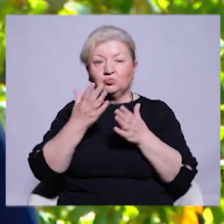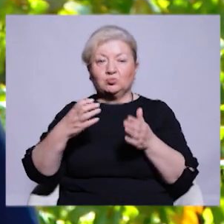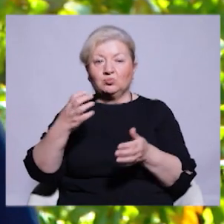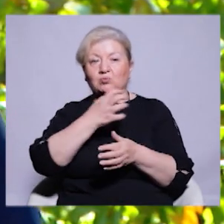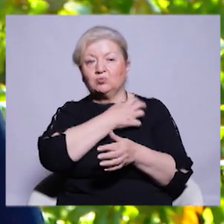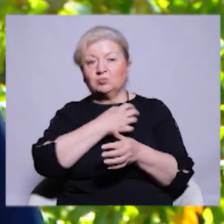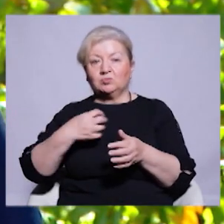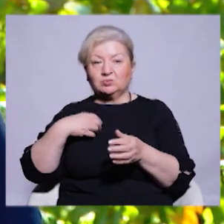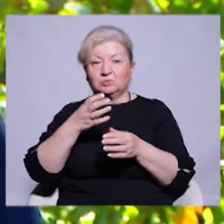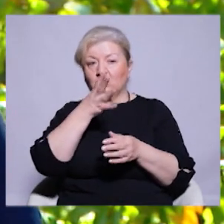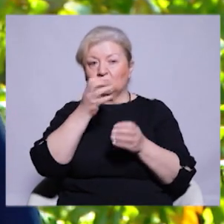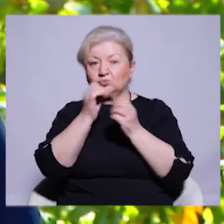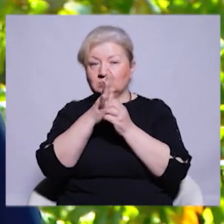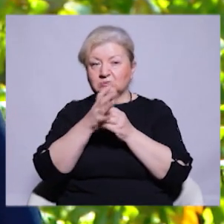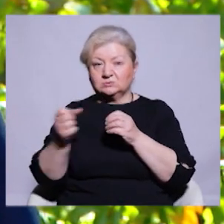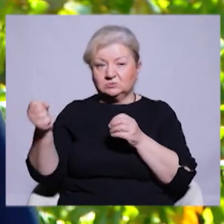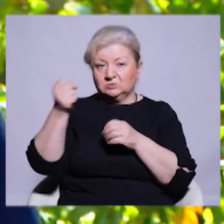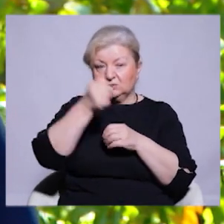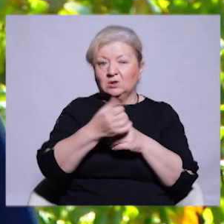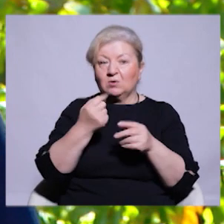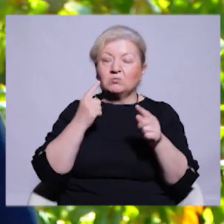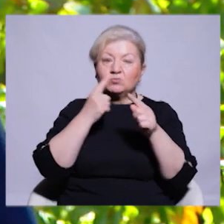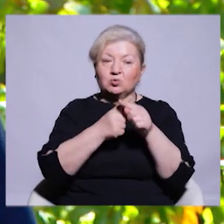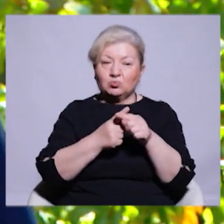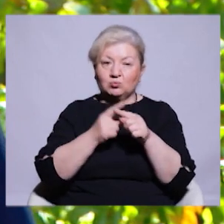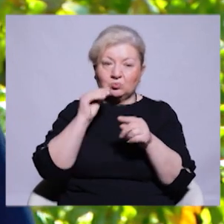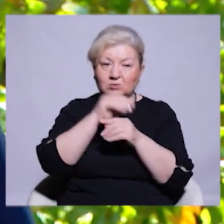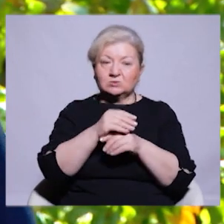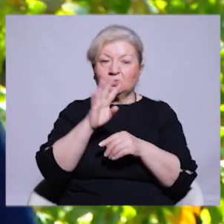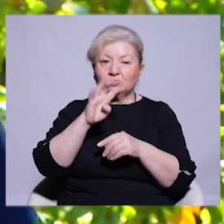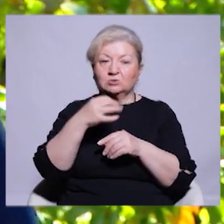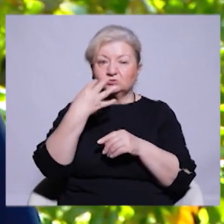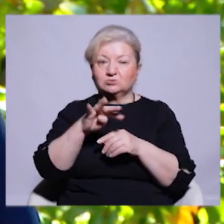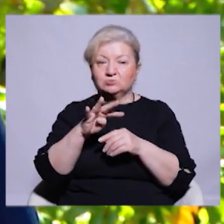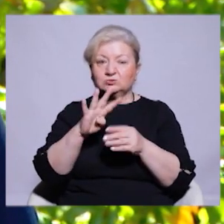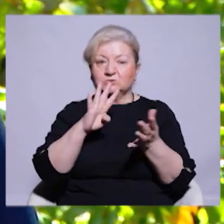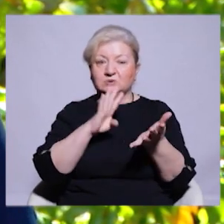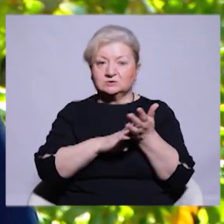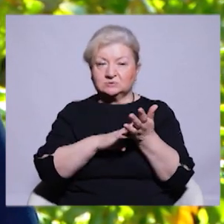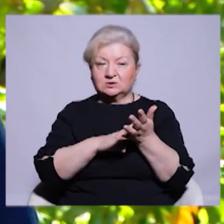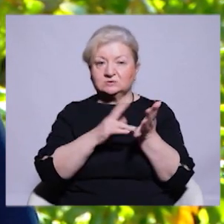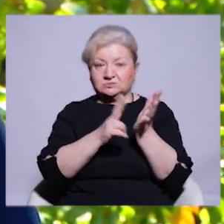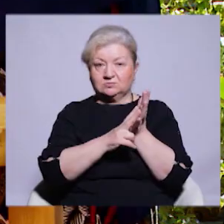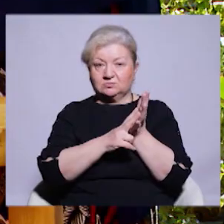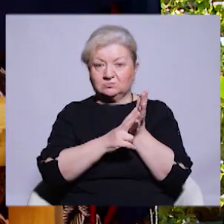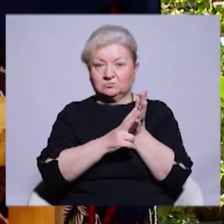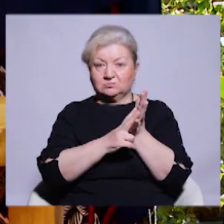გამეფდა 15 წლის, ეხლა მიუმატეთ 459-ს, რომ 8 წელი,